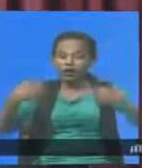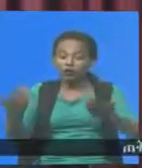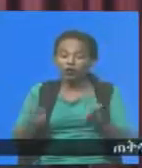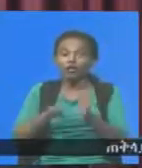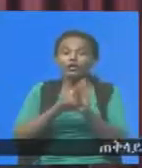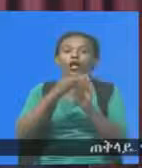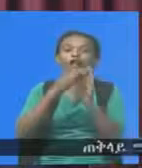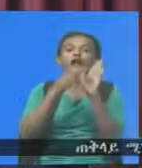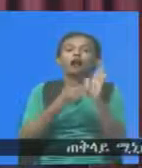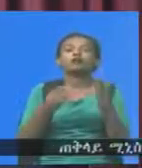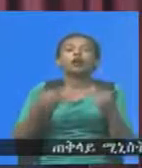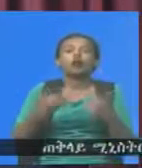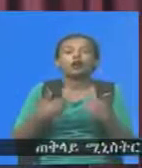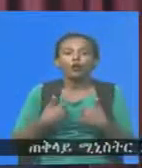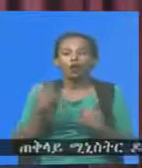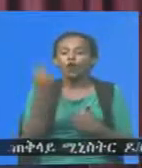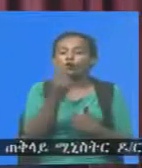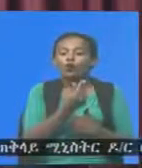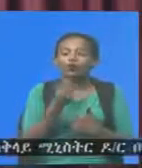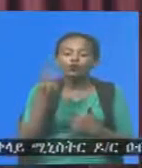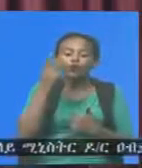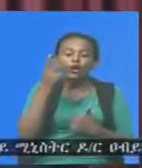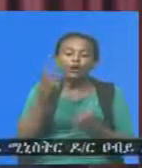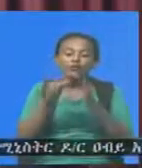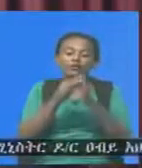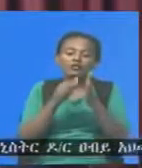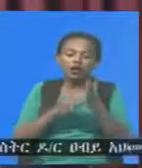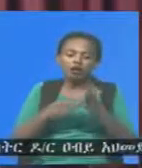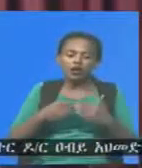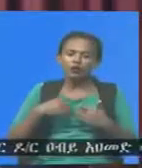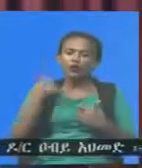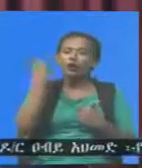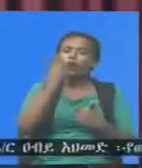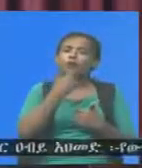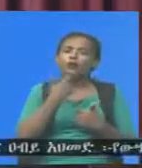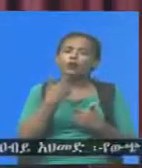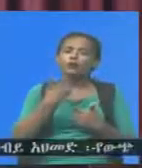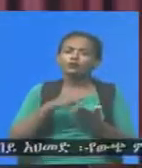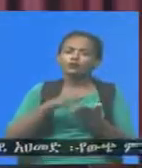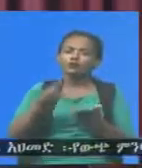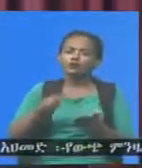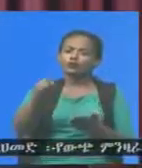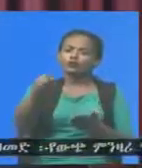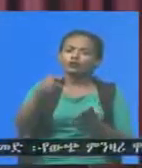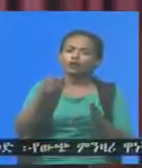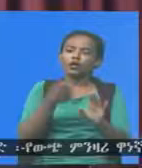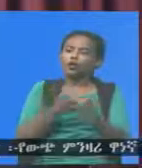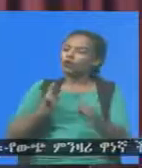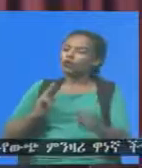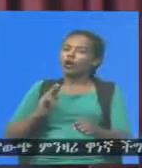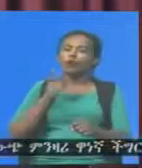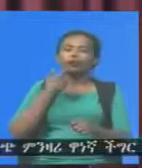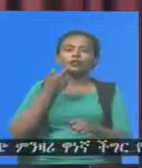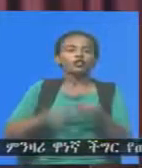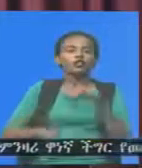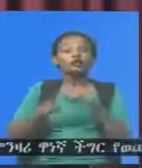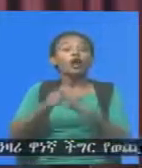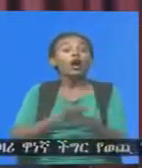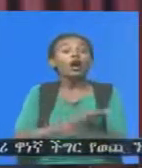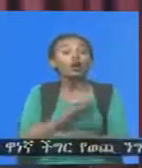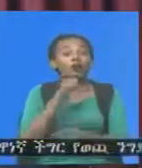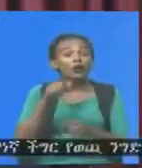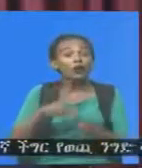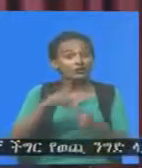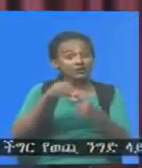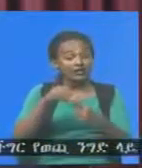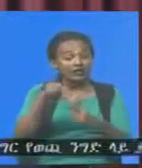አለ ቦርዱ የሚያይበት ስርዓት አለ ማንንም ሰው ተነስተ እስረኛ ውጣ ማለት አይችልም ያን ካላሟላ በስተቀር